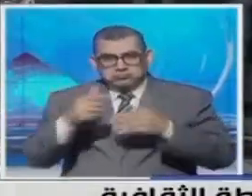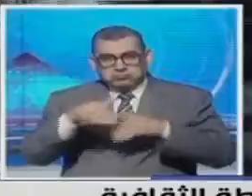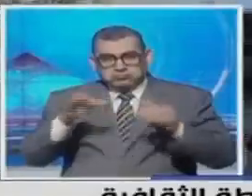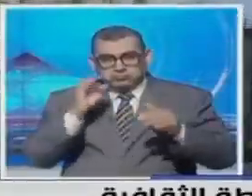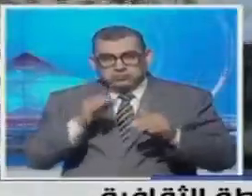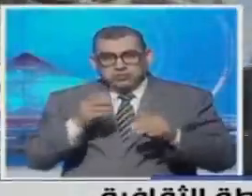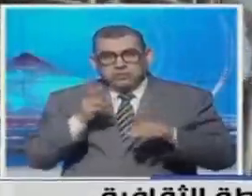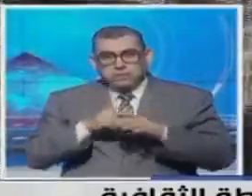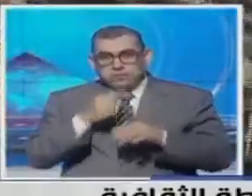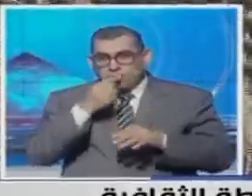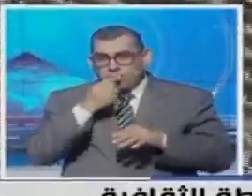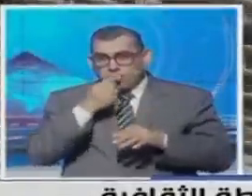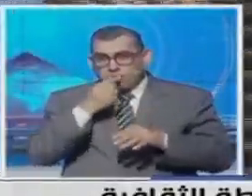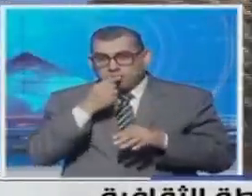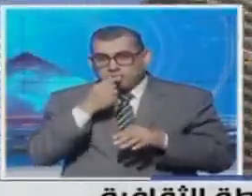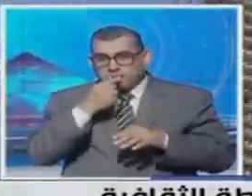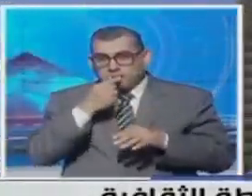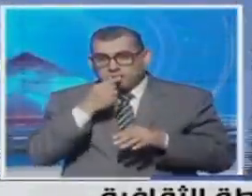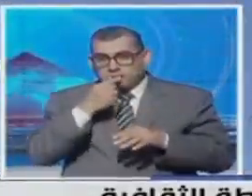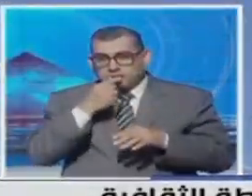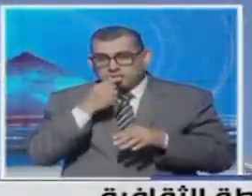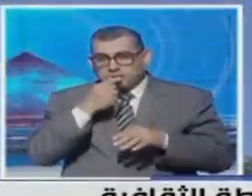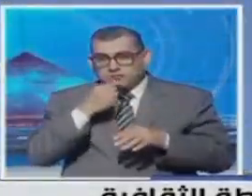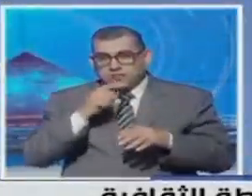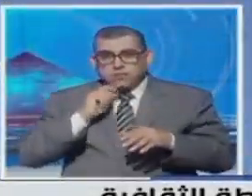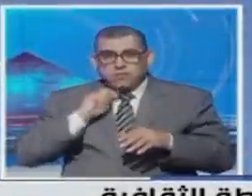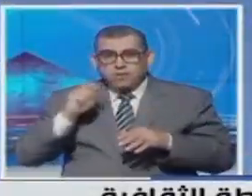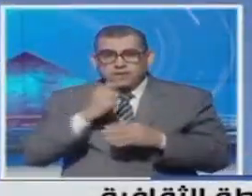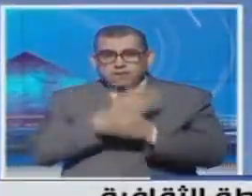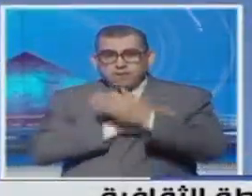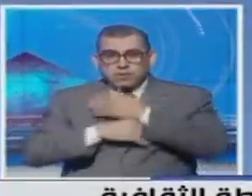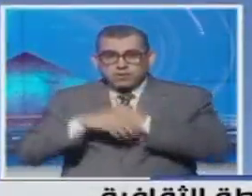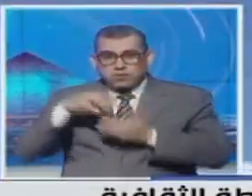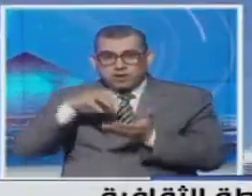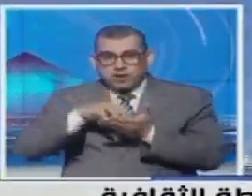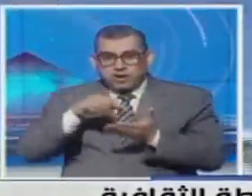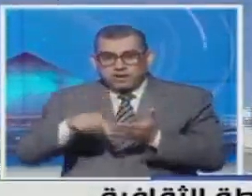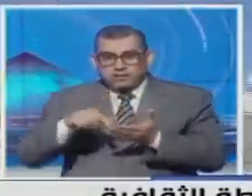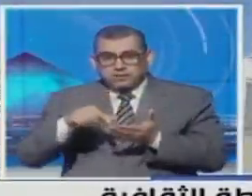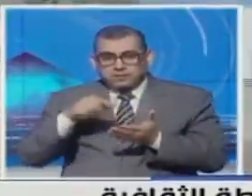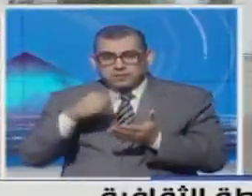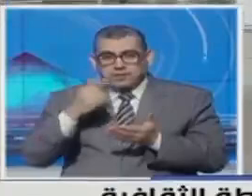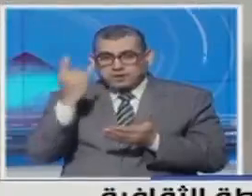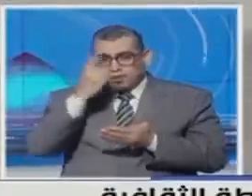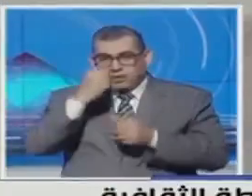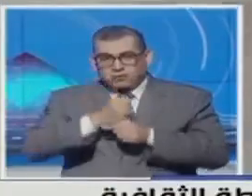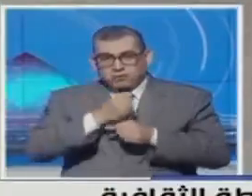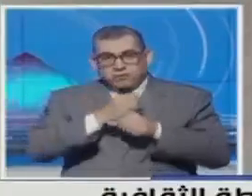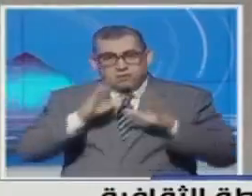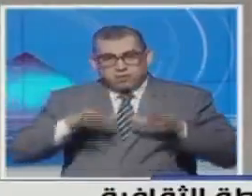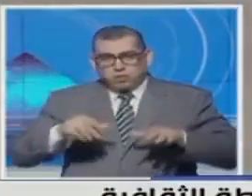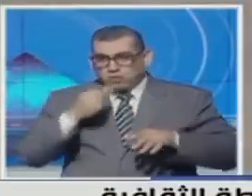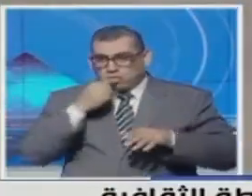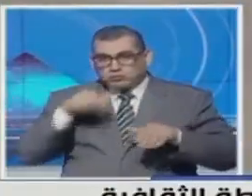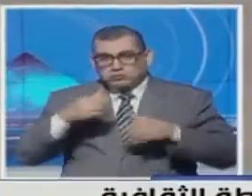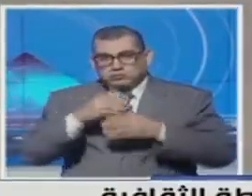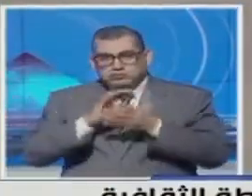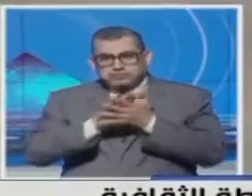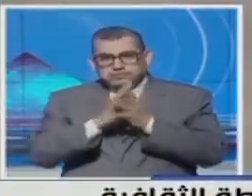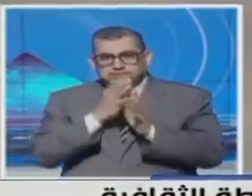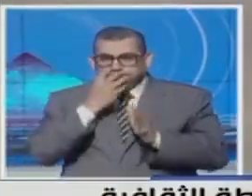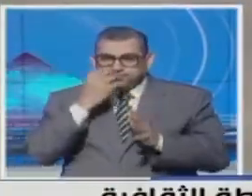أن المرور في محافظة مطروح أو أجهزة الأمن هنا موجودة وبشكل